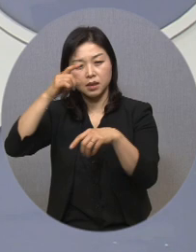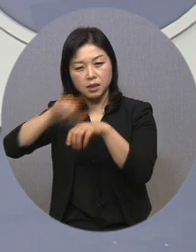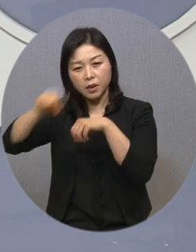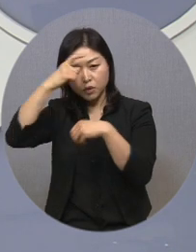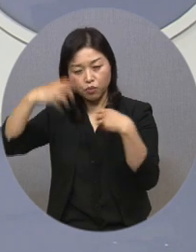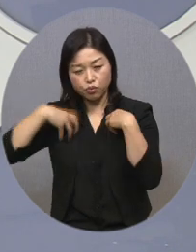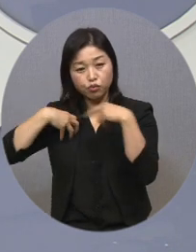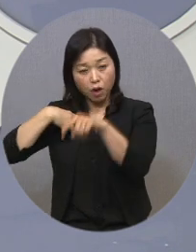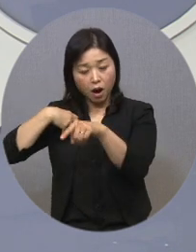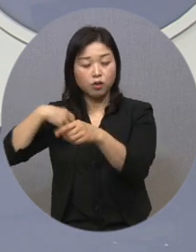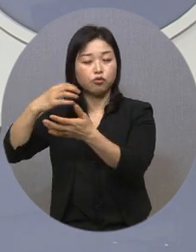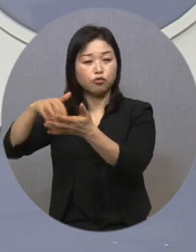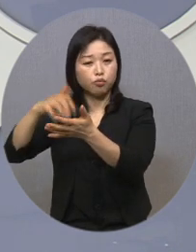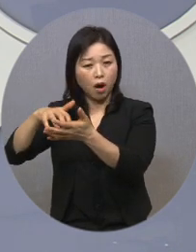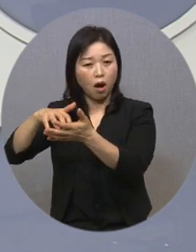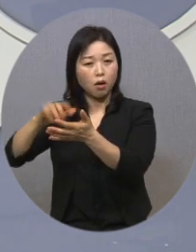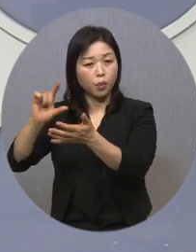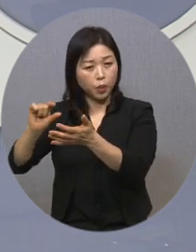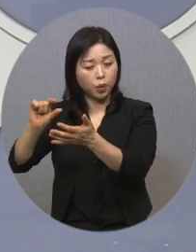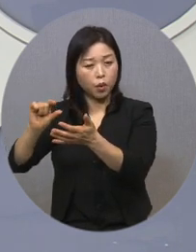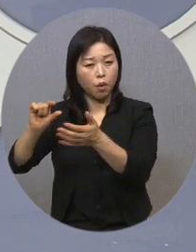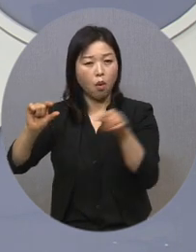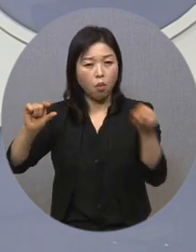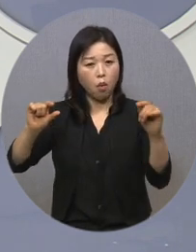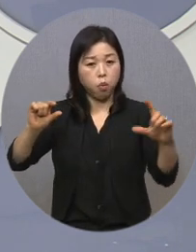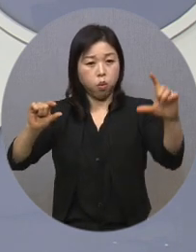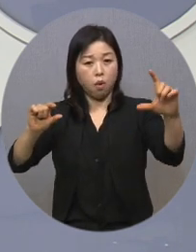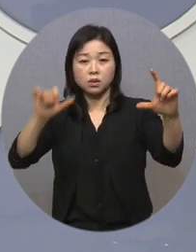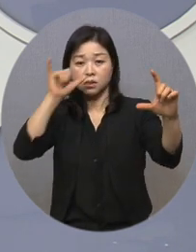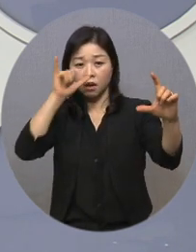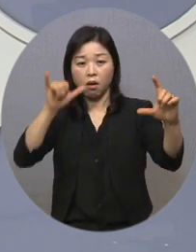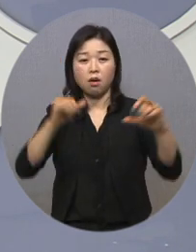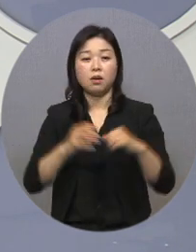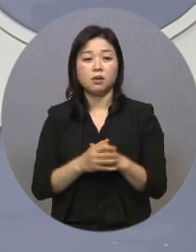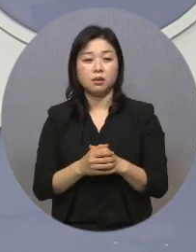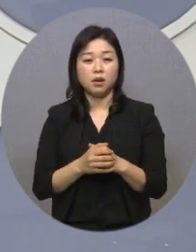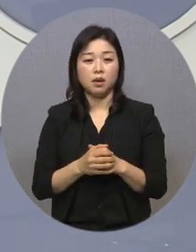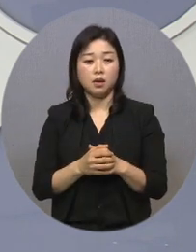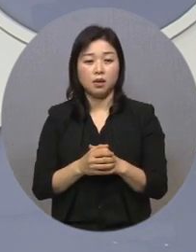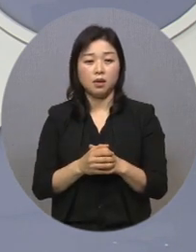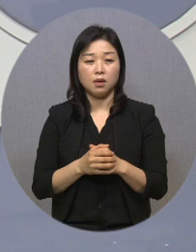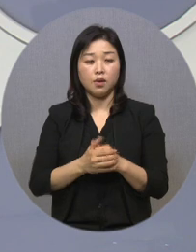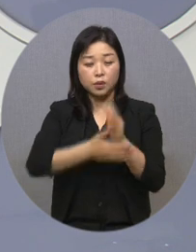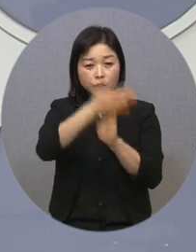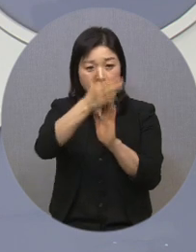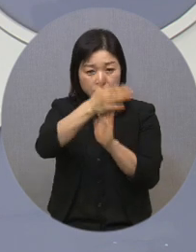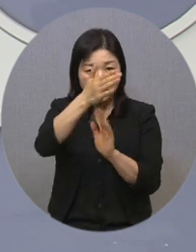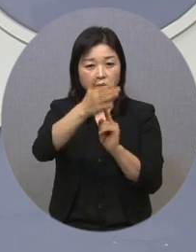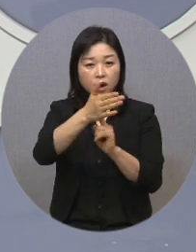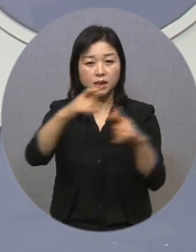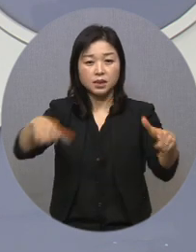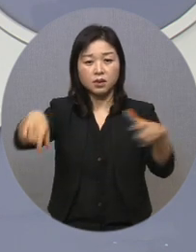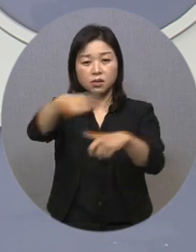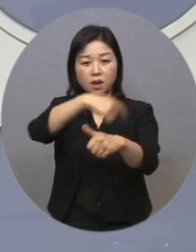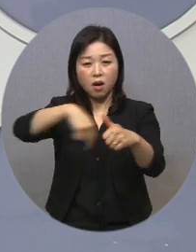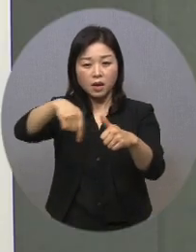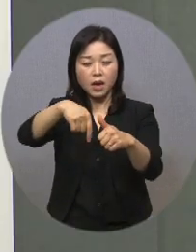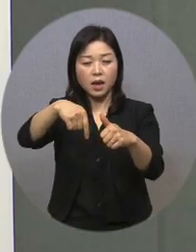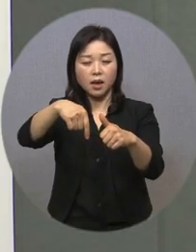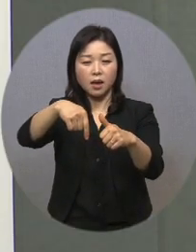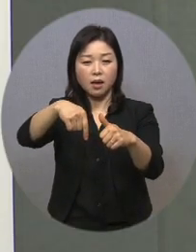아니라 이 문제는 도시 규모와 지역 실정에 맞지 않게